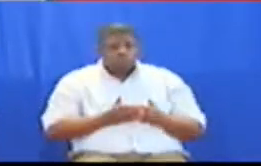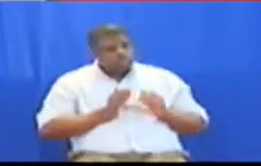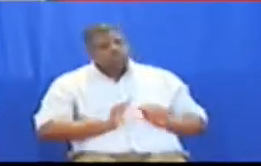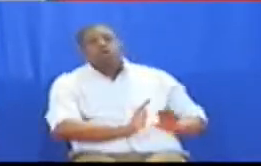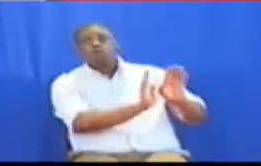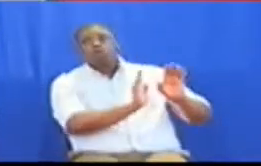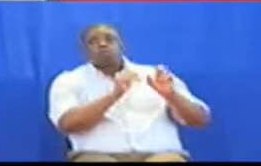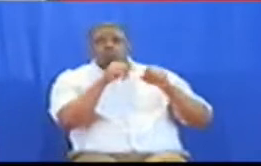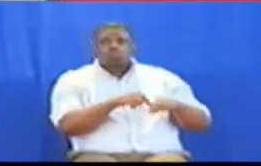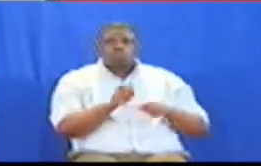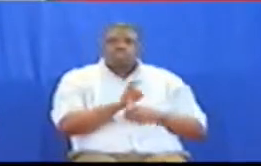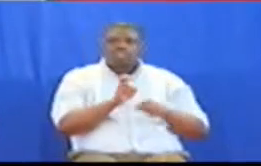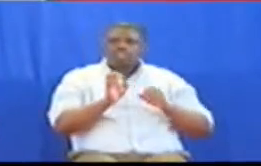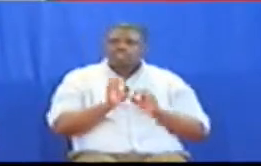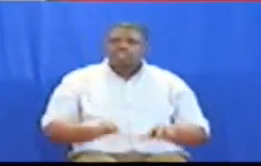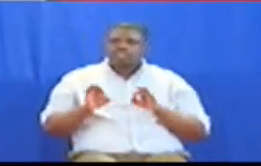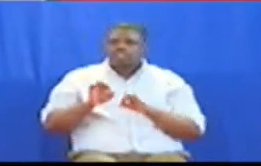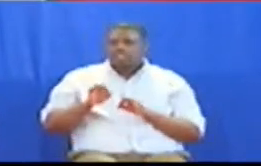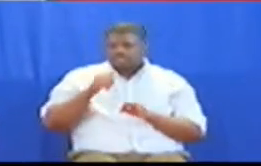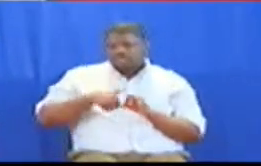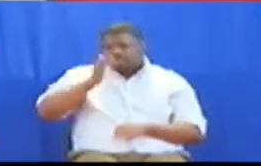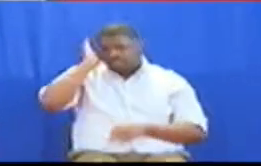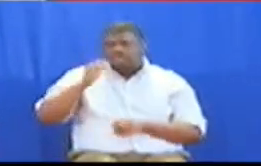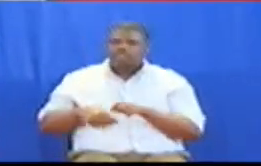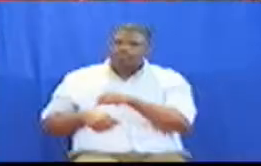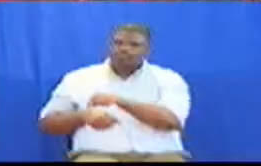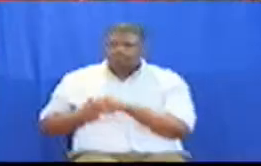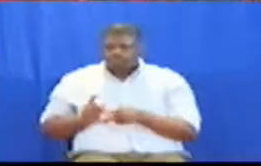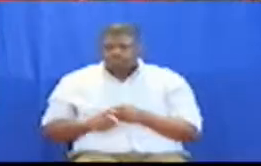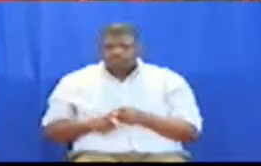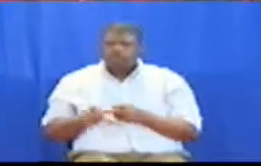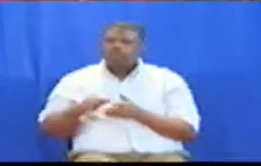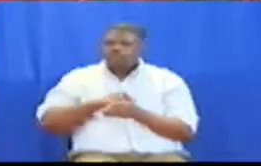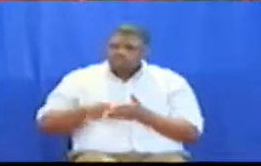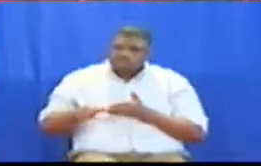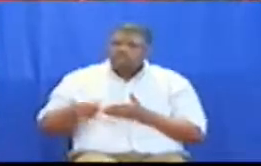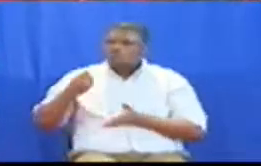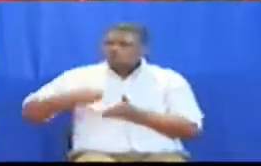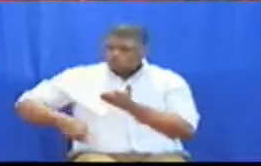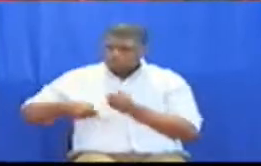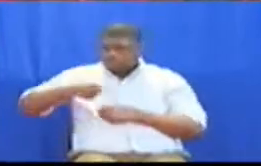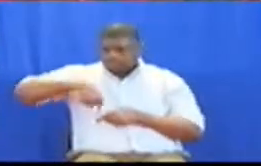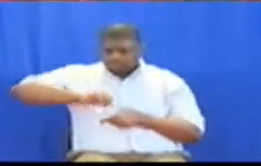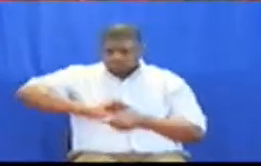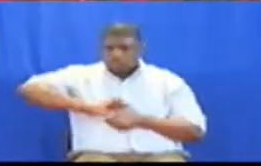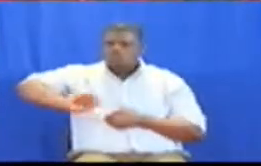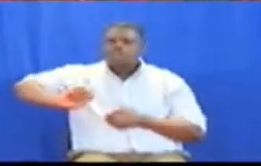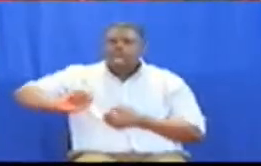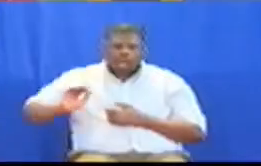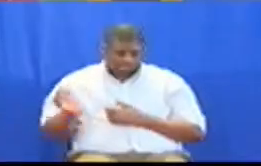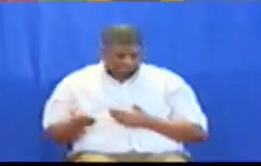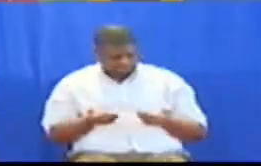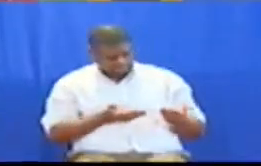huu ni usimamizi mzuri wa serikali. Wamekuwa waadilifu, wamelipa kodi na sisi tumerudisha. Mheshimiwa